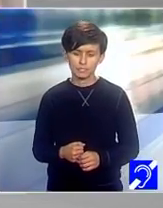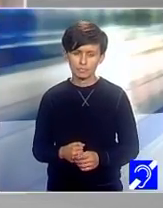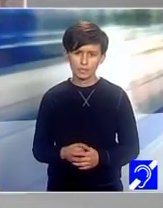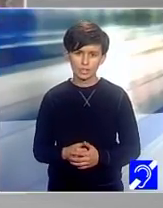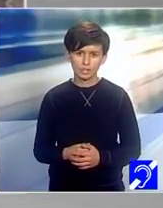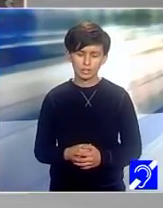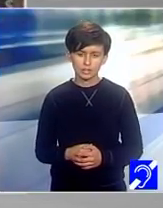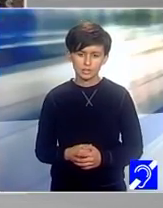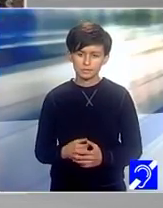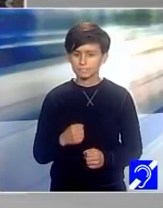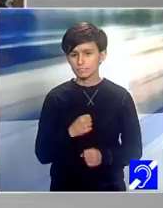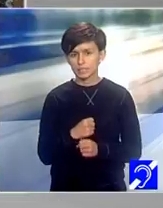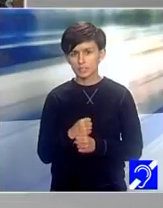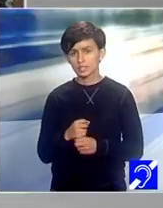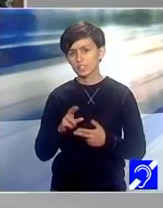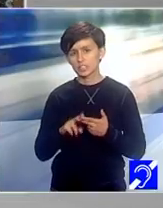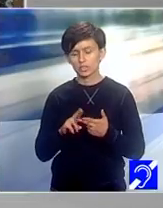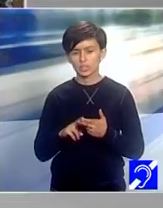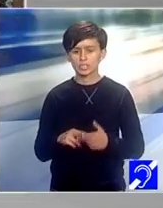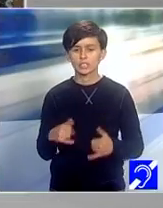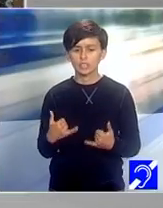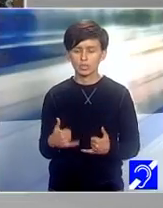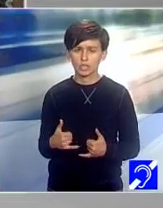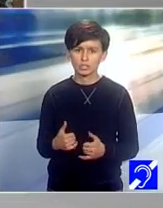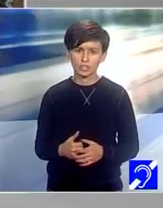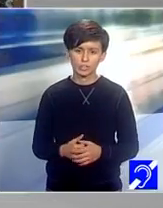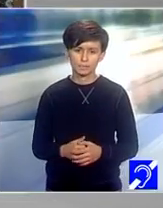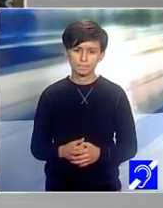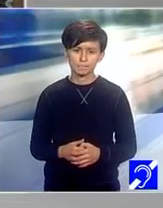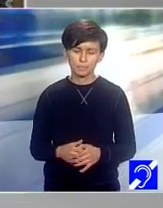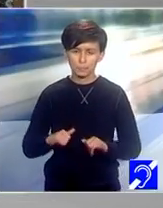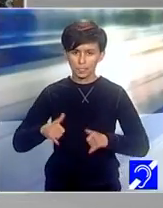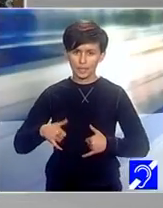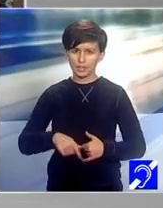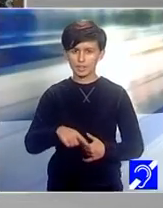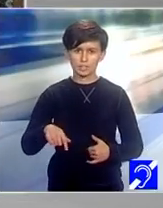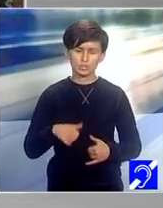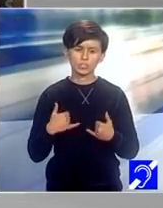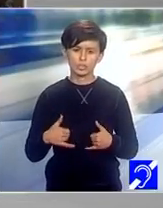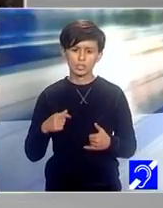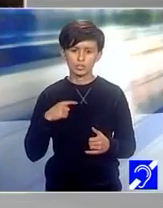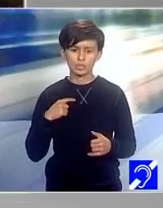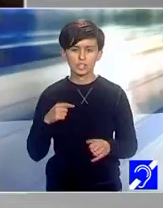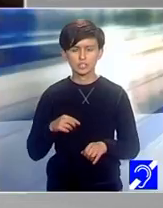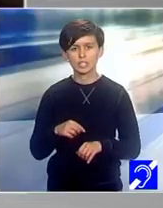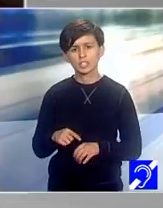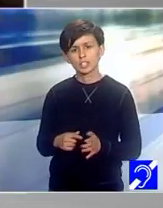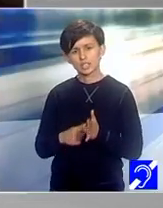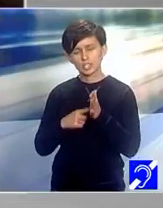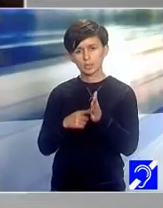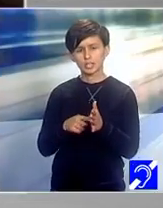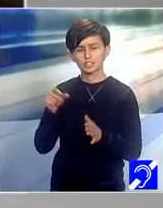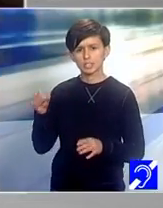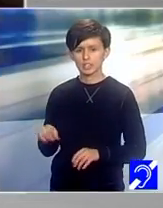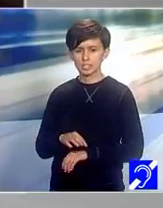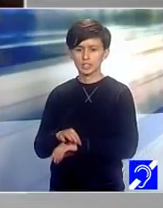face o întâlnire cu contemporanul. În cazul nostru, contemporanul este reprezentat de designerul Oana Lupaș, iar